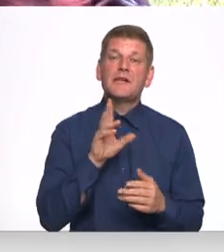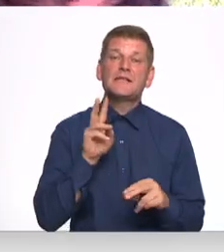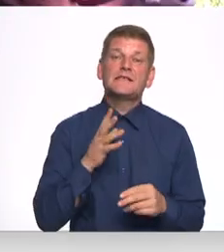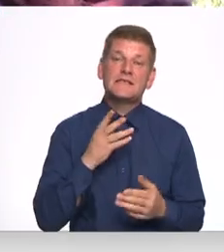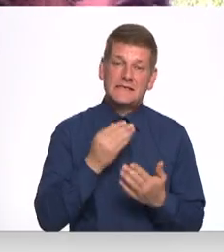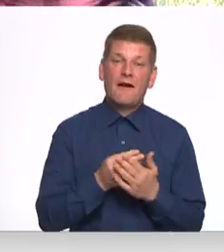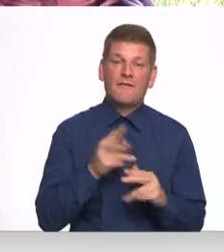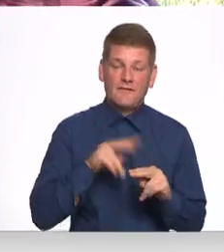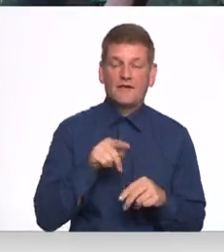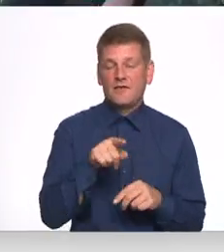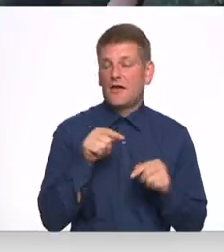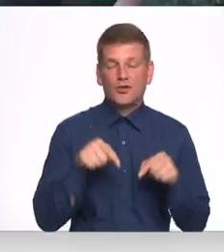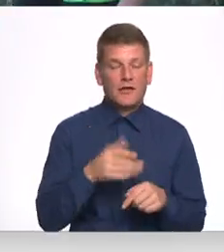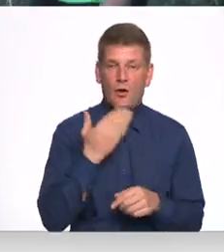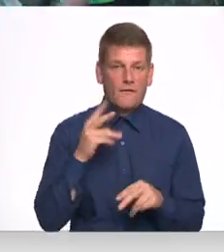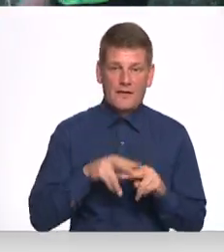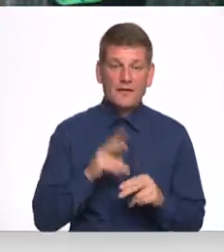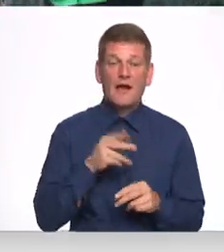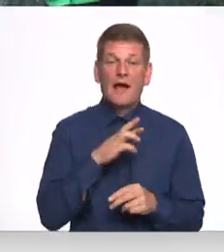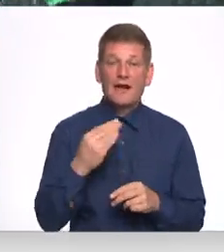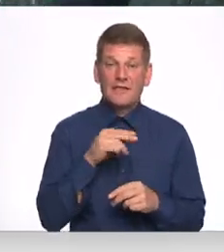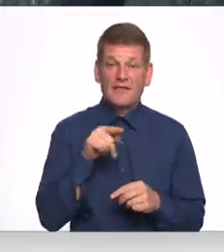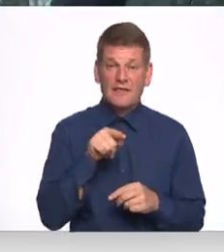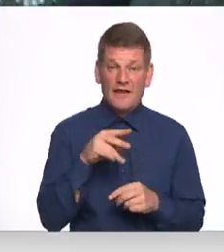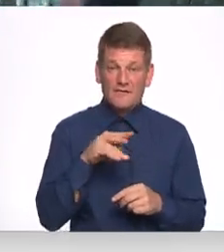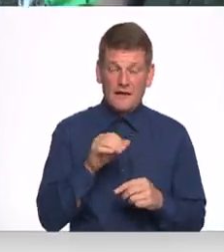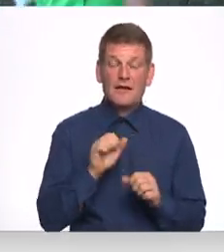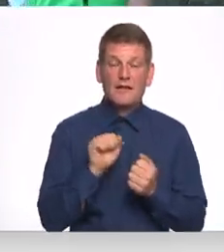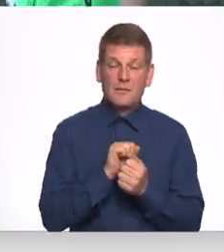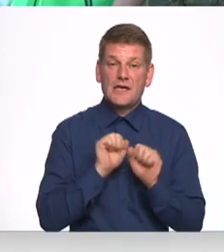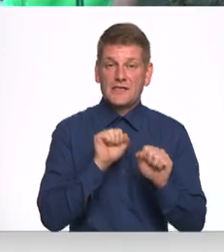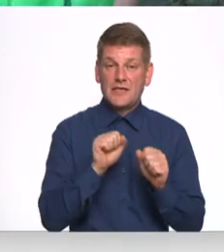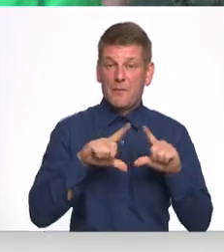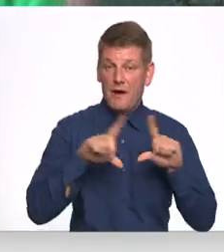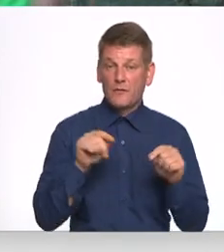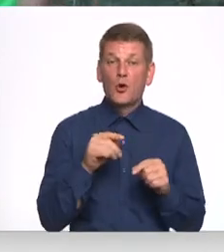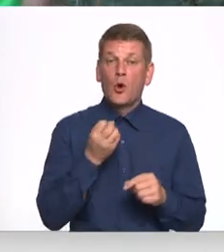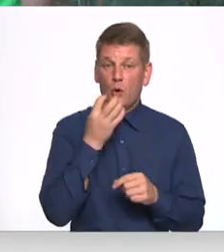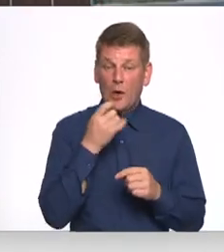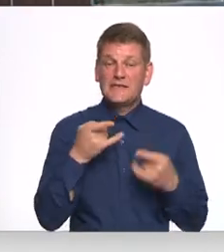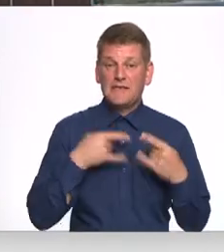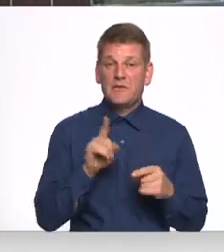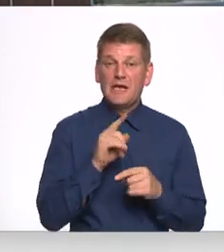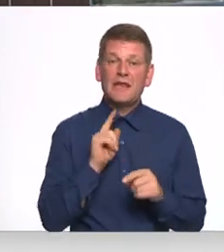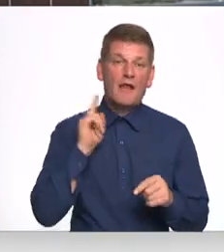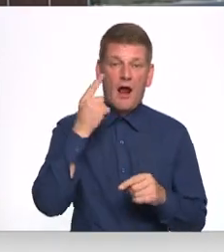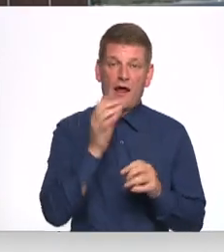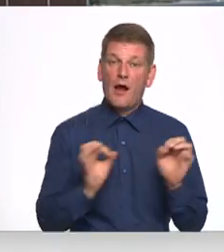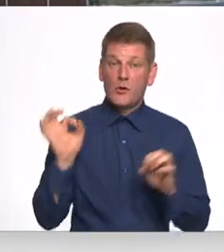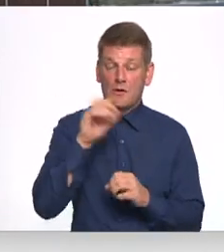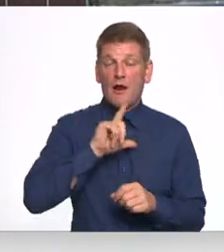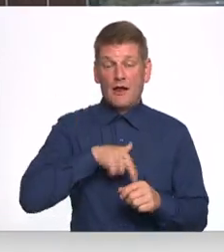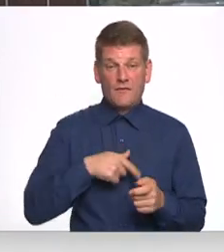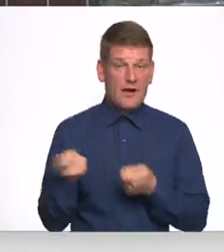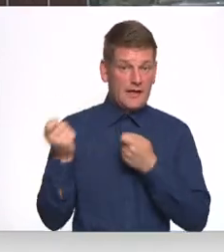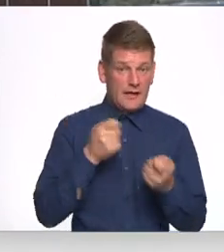un viņai šeit nav vietas. Kā RTBS skaidro dabas aizsardzības pārvaldē, roze dzimte nesot tālie austrumi, bet Latvijā tā ievesta